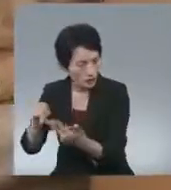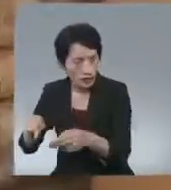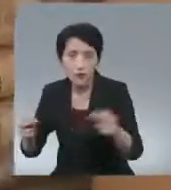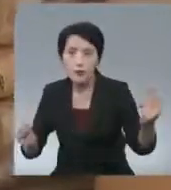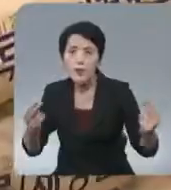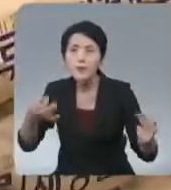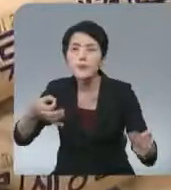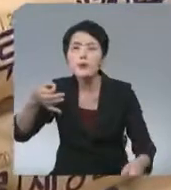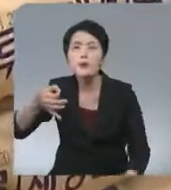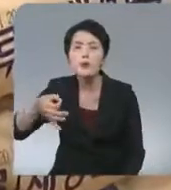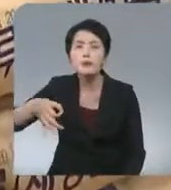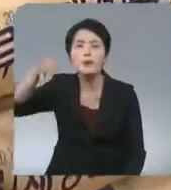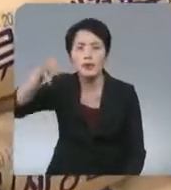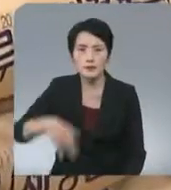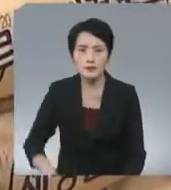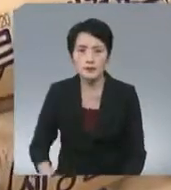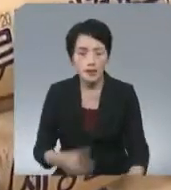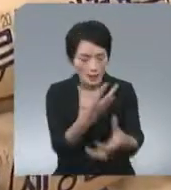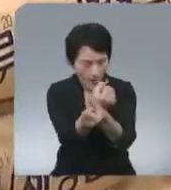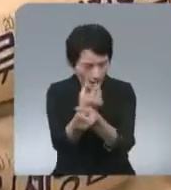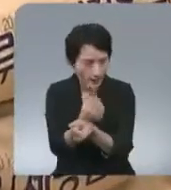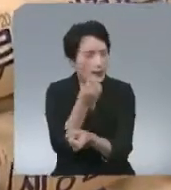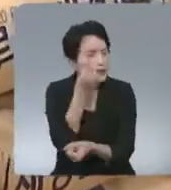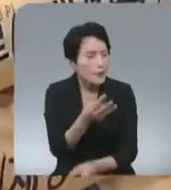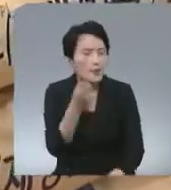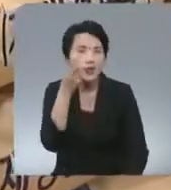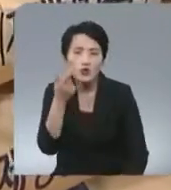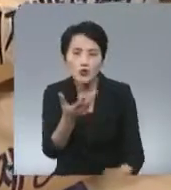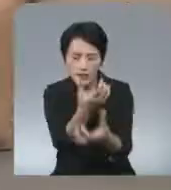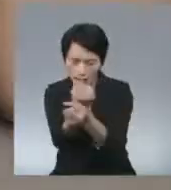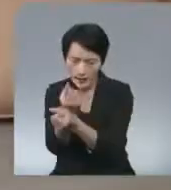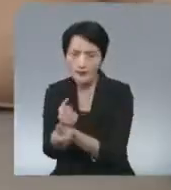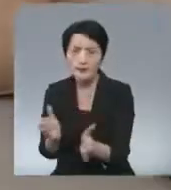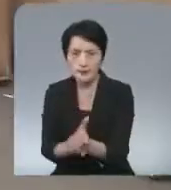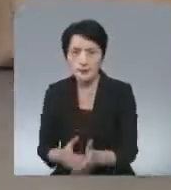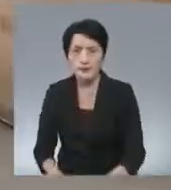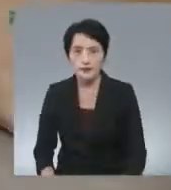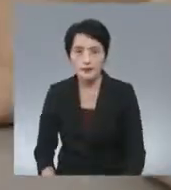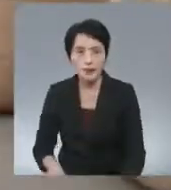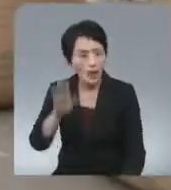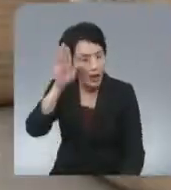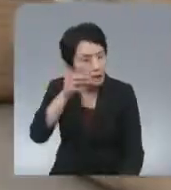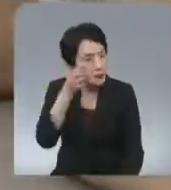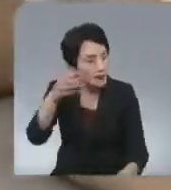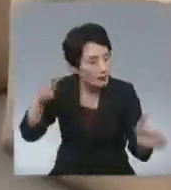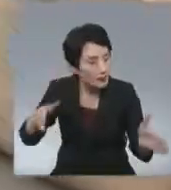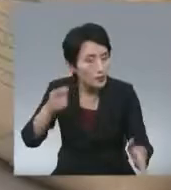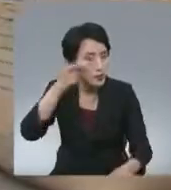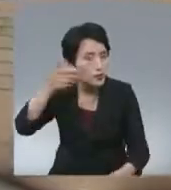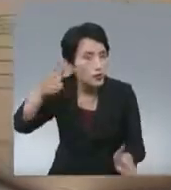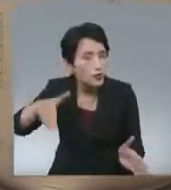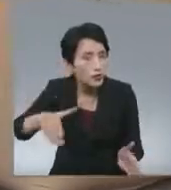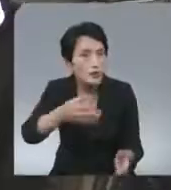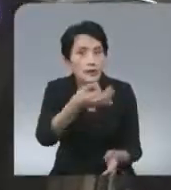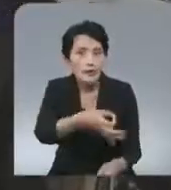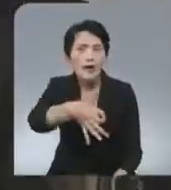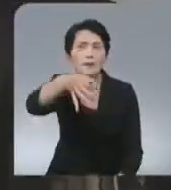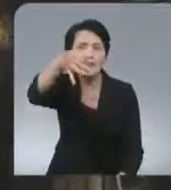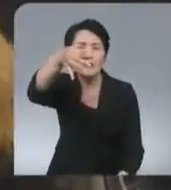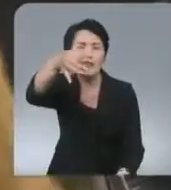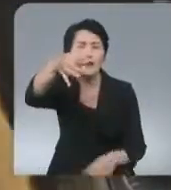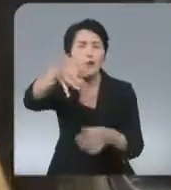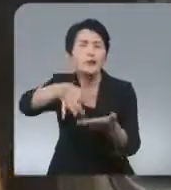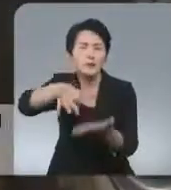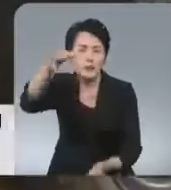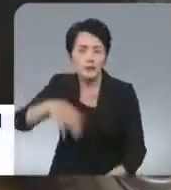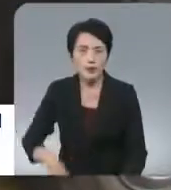直後の3月に過去最高の159.7まで大きく上昇したあと少しずつ減少して